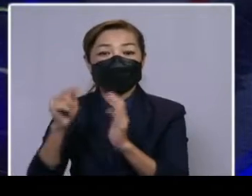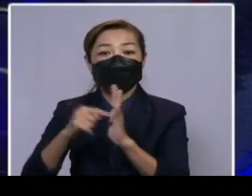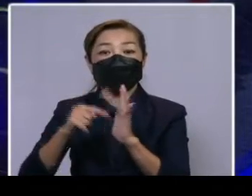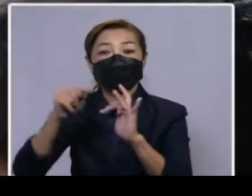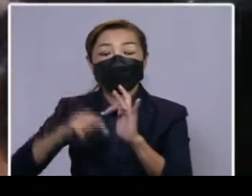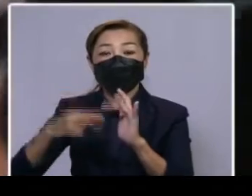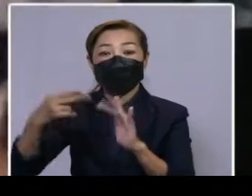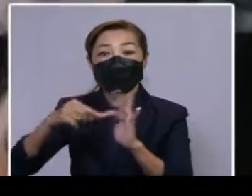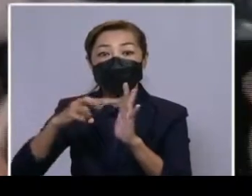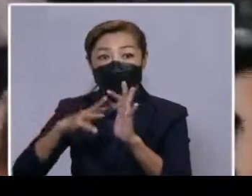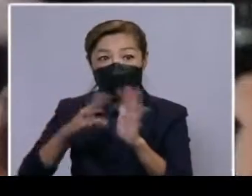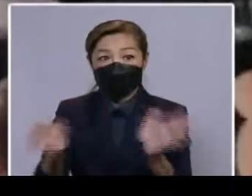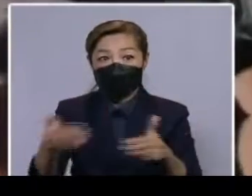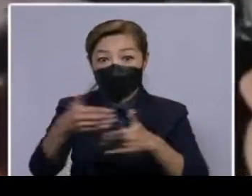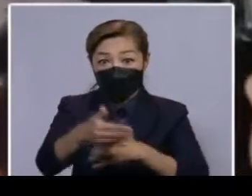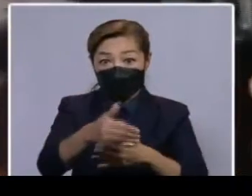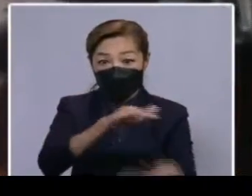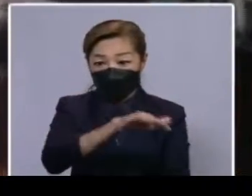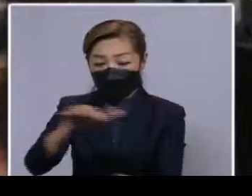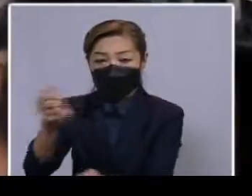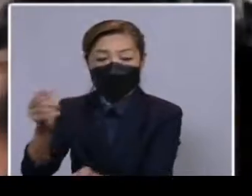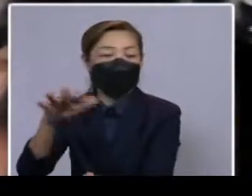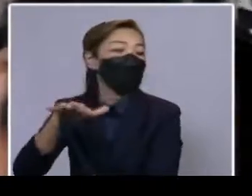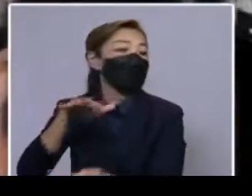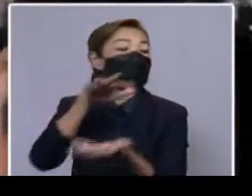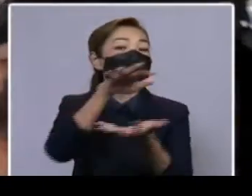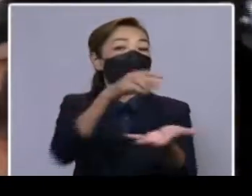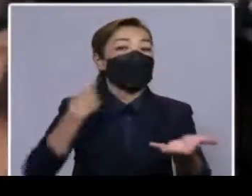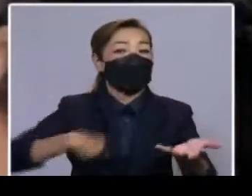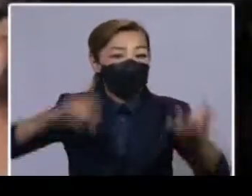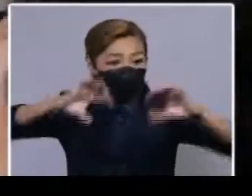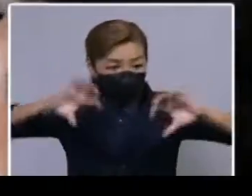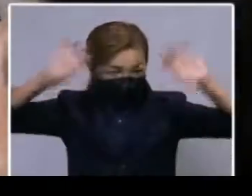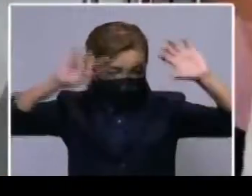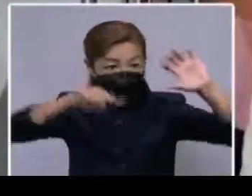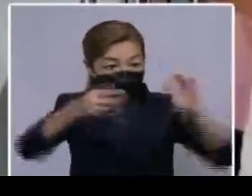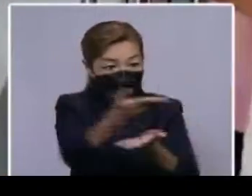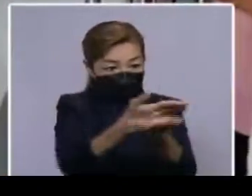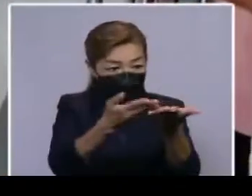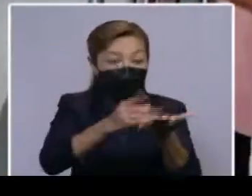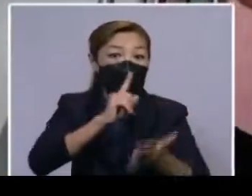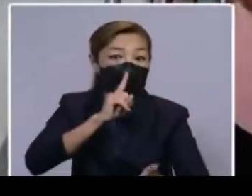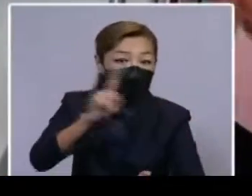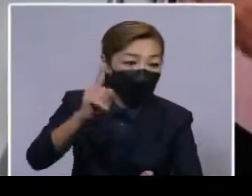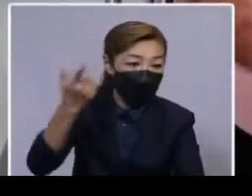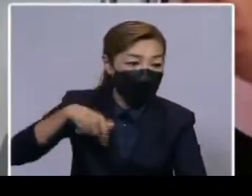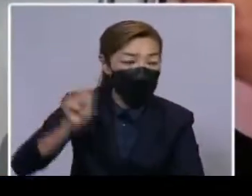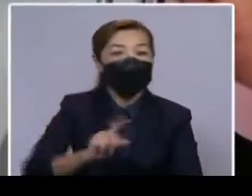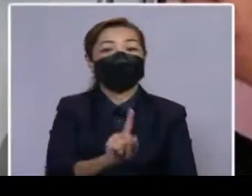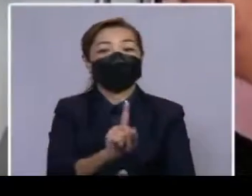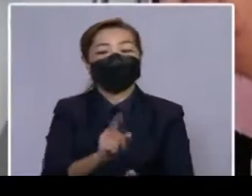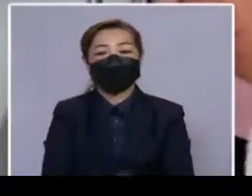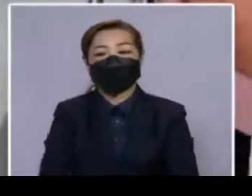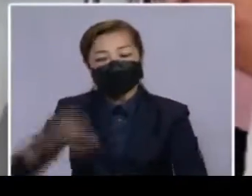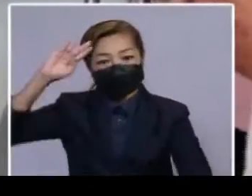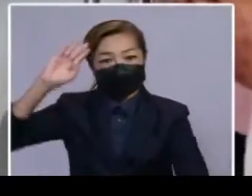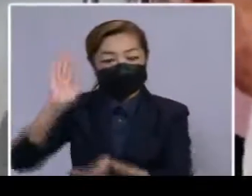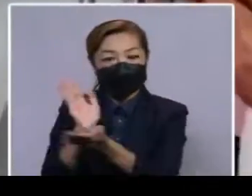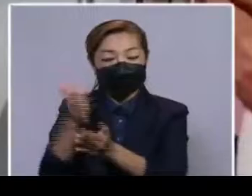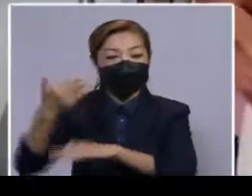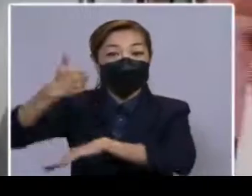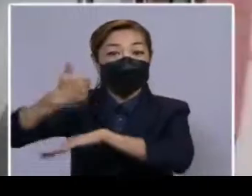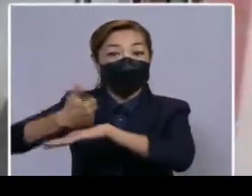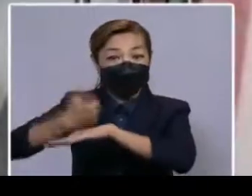สูงสุดพิจารณาสั่งฟ้องค่ะเป็นความคืบหน้าจากพลตำรวจเอกดำรงศักดิ์กิตติพัฒน์ผู้บัญชาการตำรวจแห่งชาติ